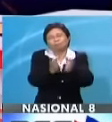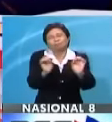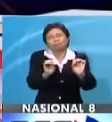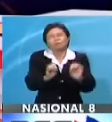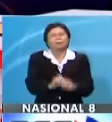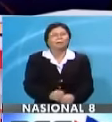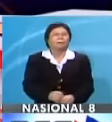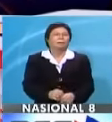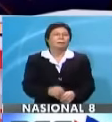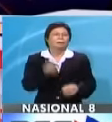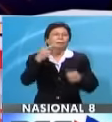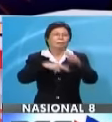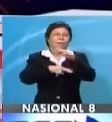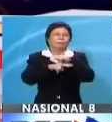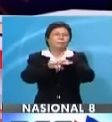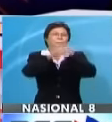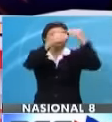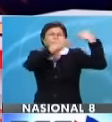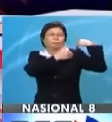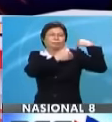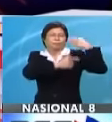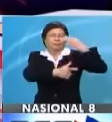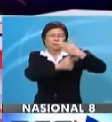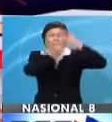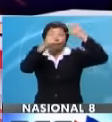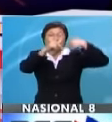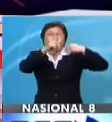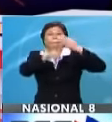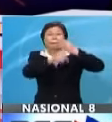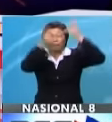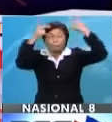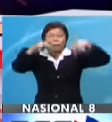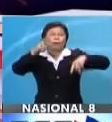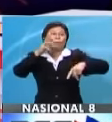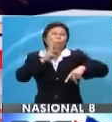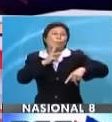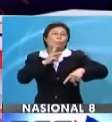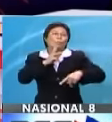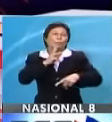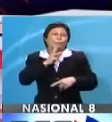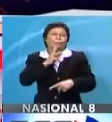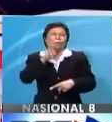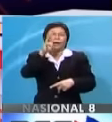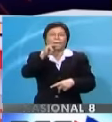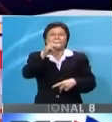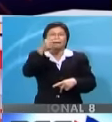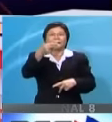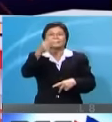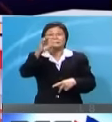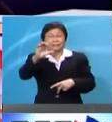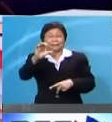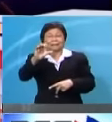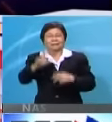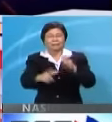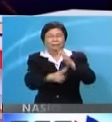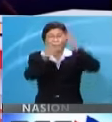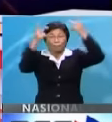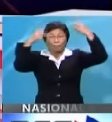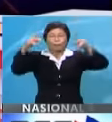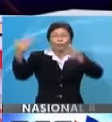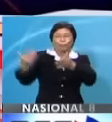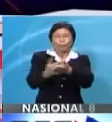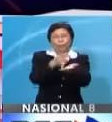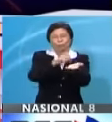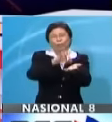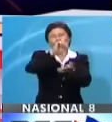Selepas menepati ramalan memegang jawatan Timbalan Presiden Wanita Konfederasi Hoki Malaysia MHC, Timbalan Presiden yang baru